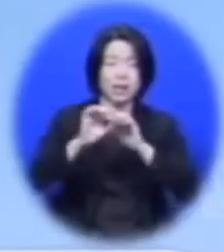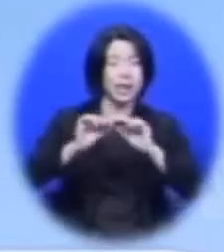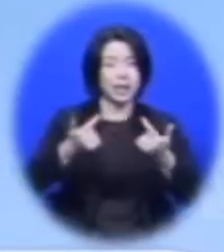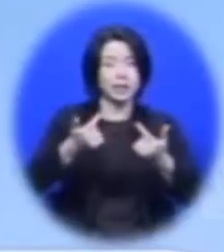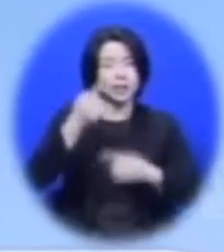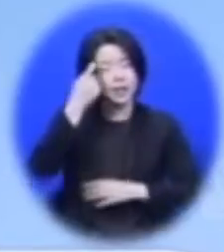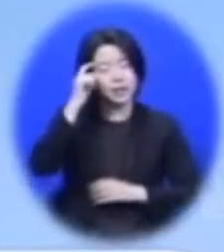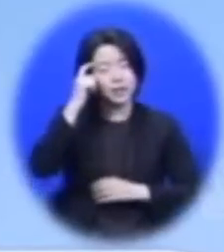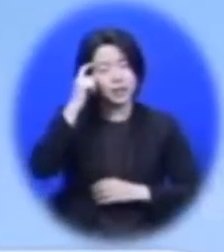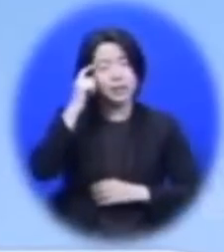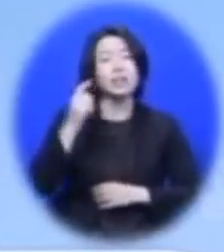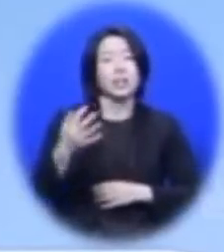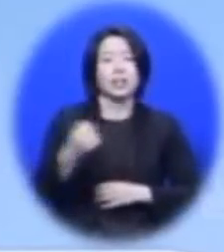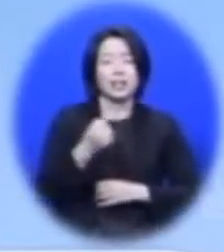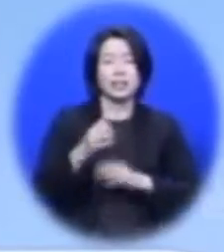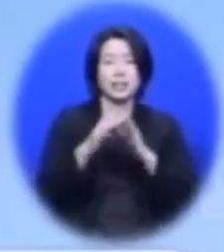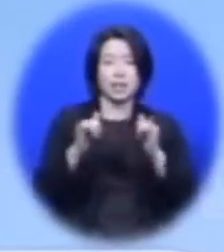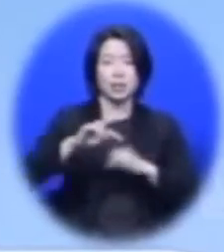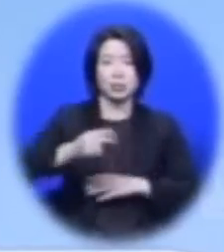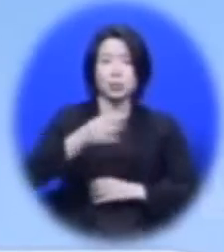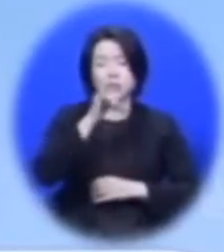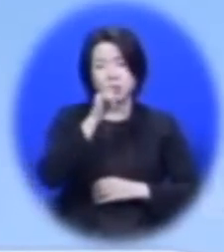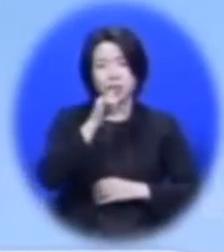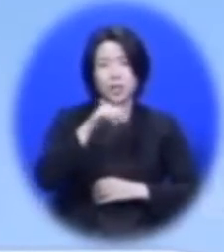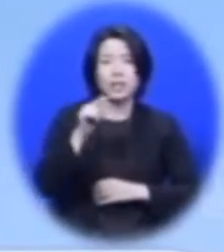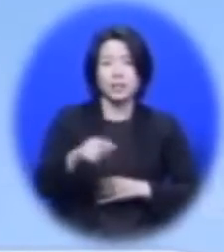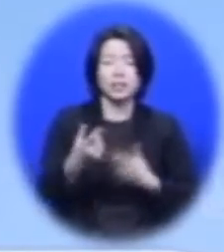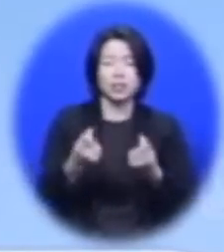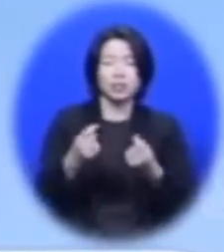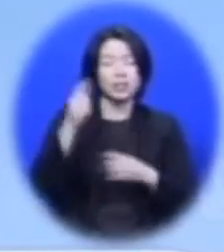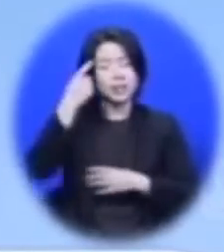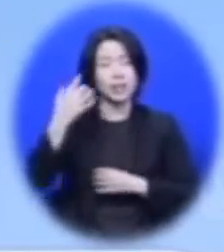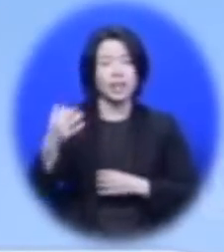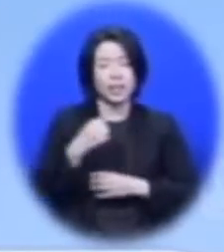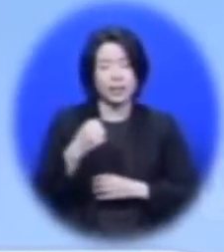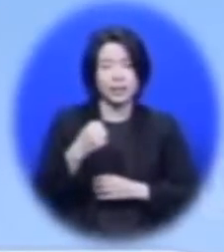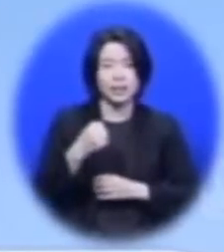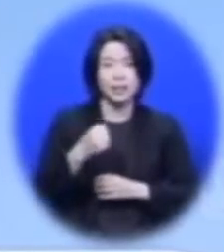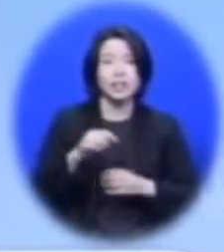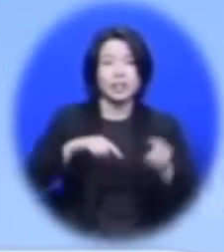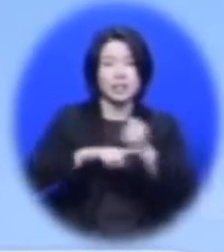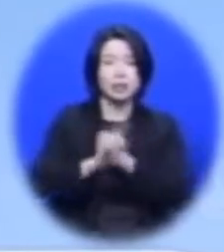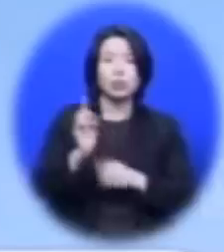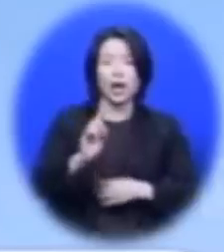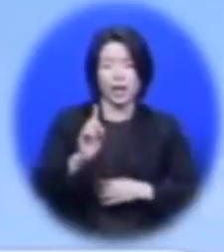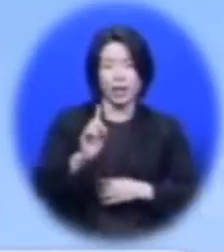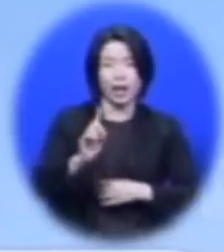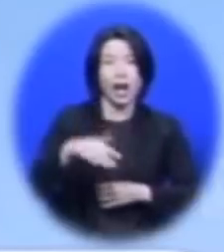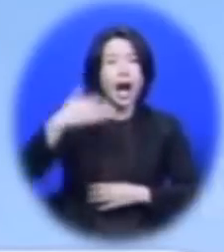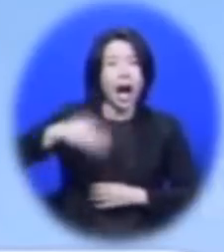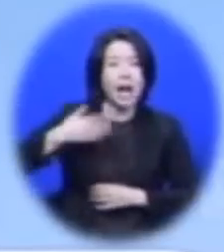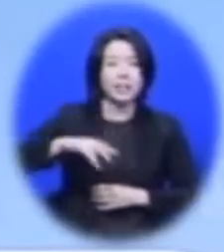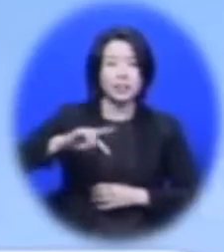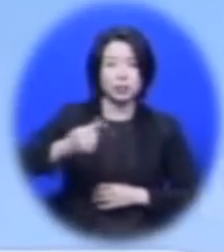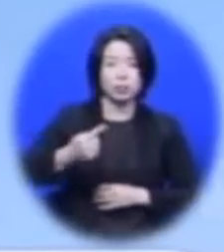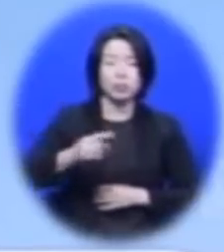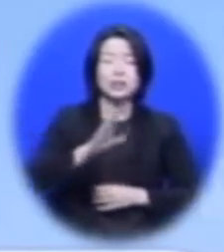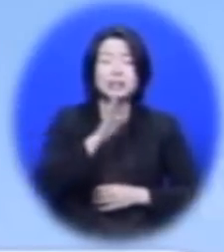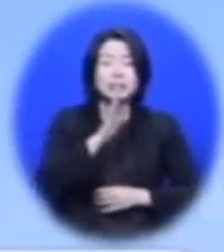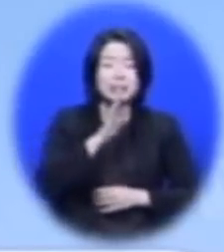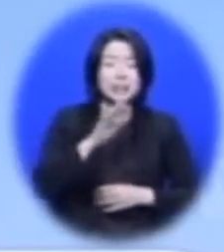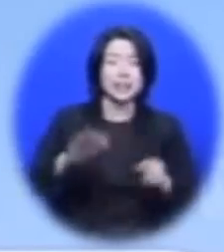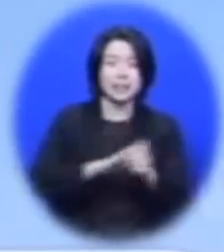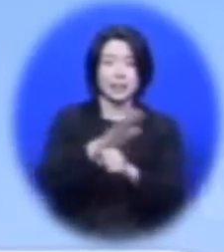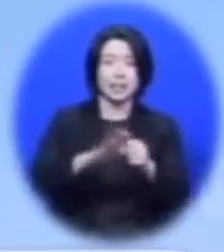분들도 있으실 겁니다. 그런데 그런 생각을 하시는 분들은 이유가 딱 하나예요. 아직도 진짜 사랑을